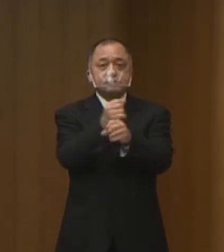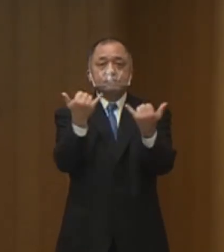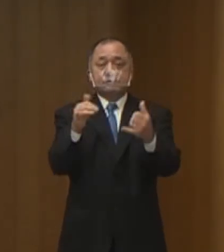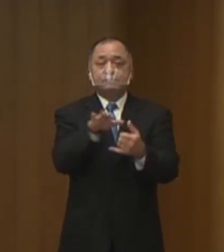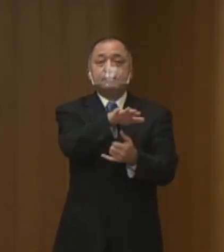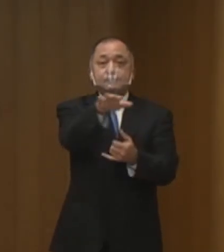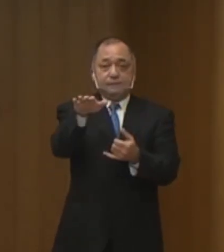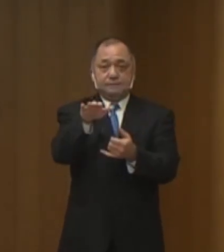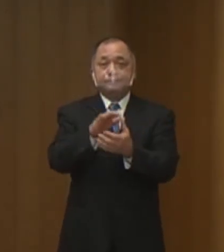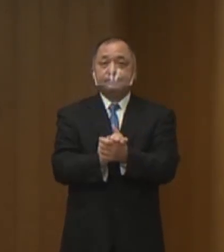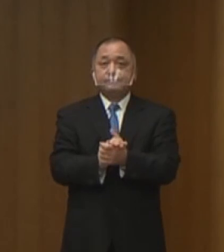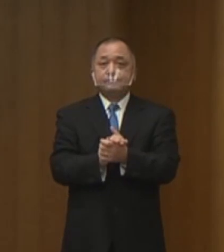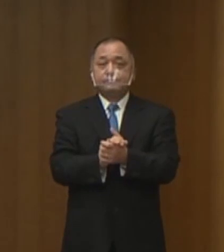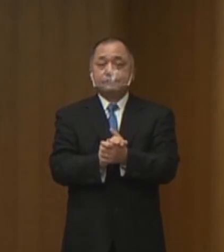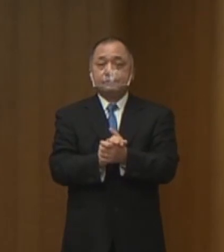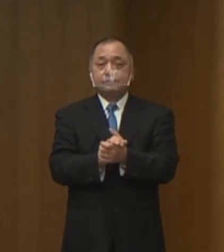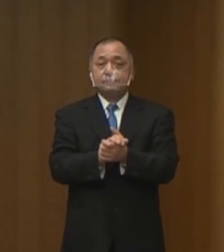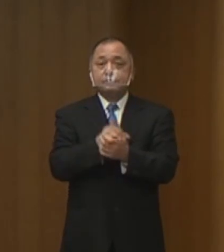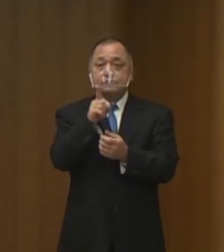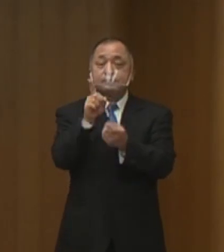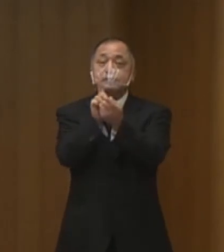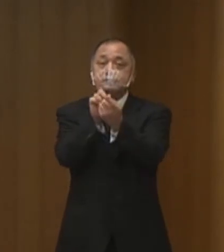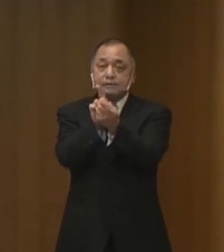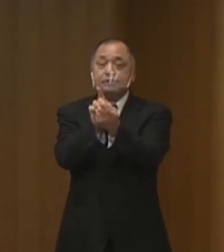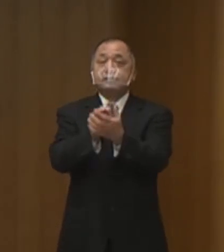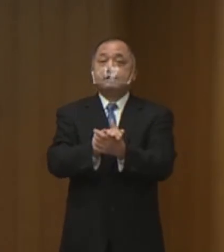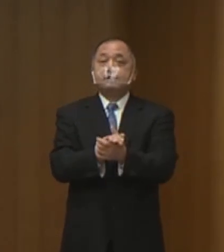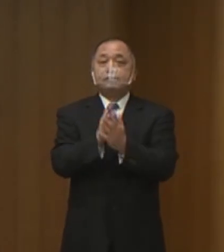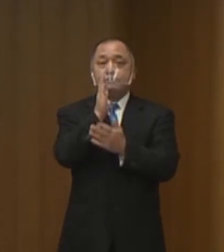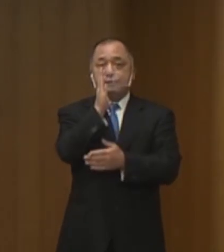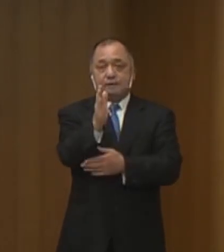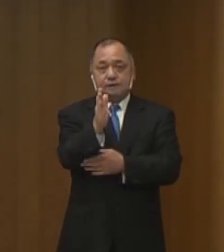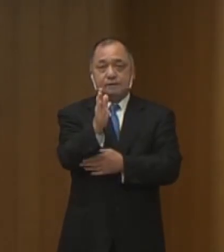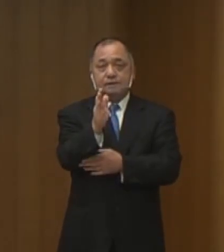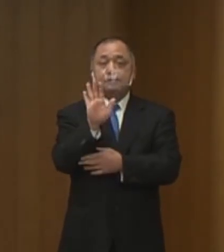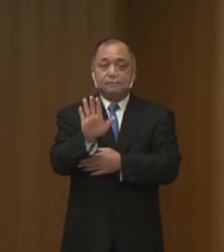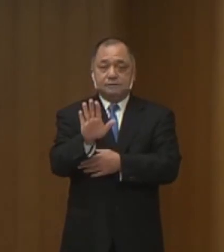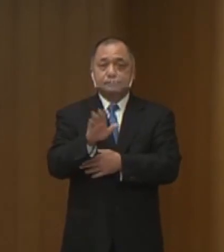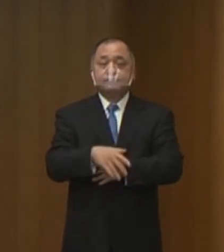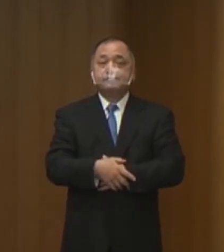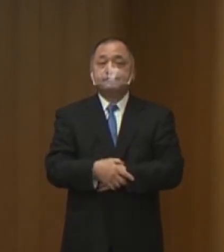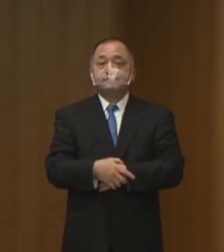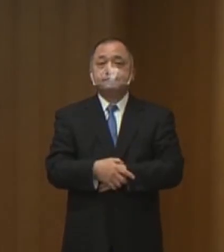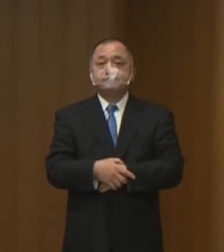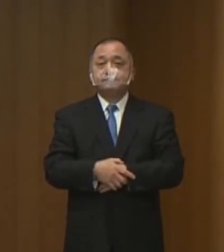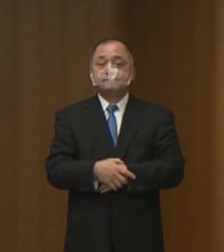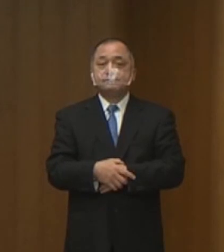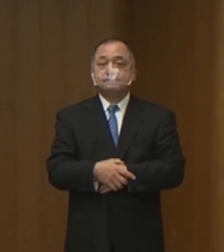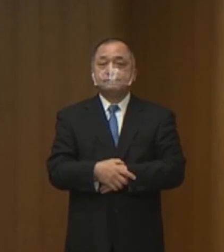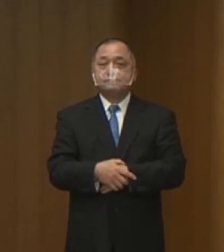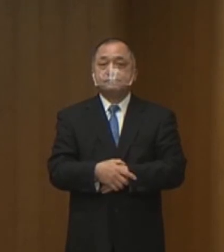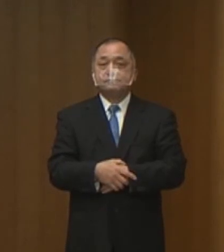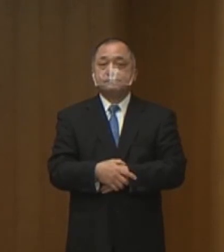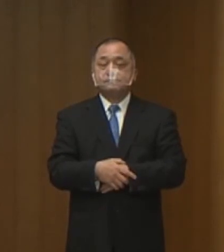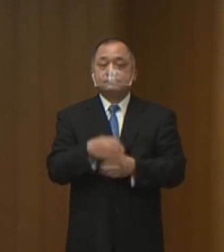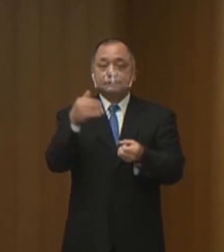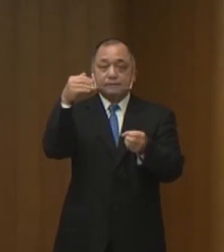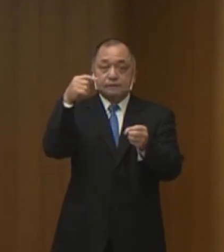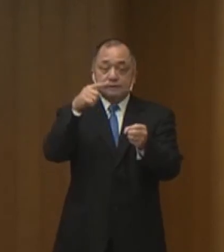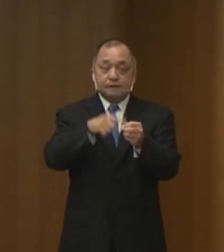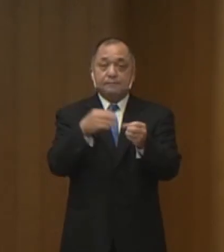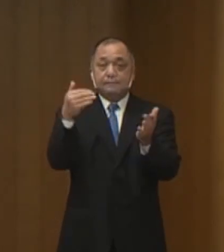様、事業者の皆様に対して、お願いでございます。年末年